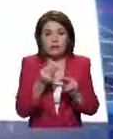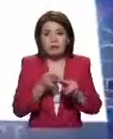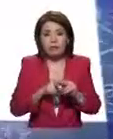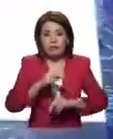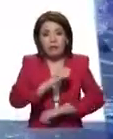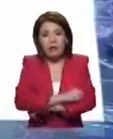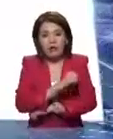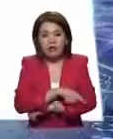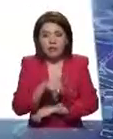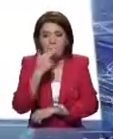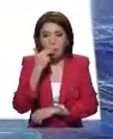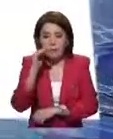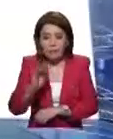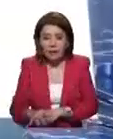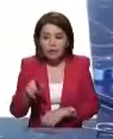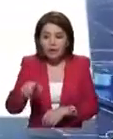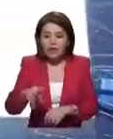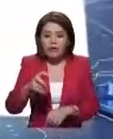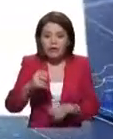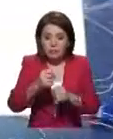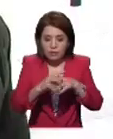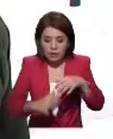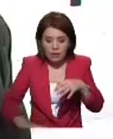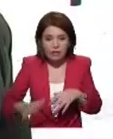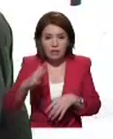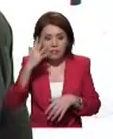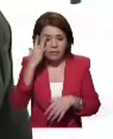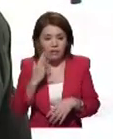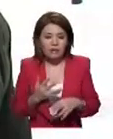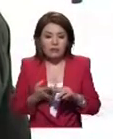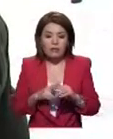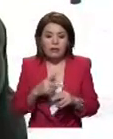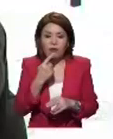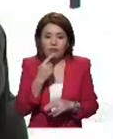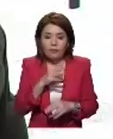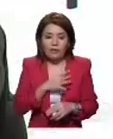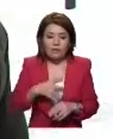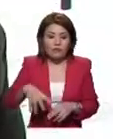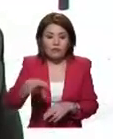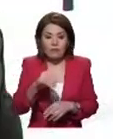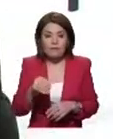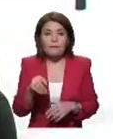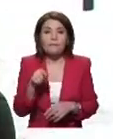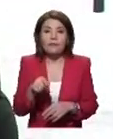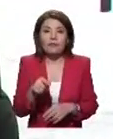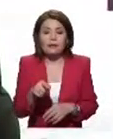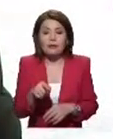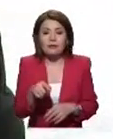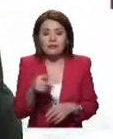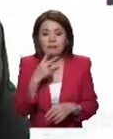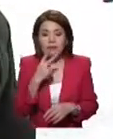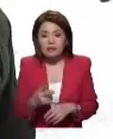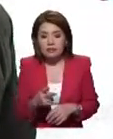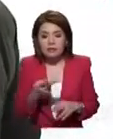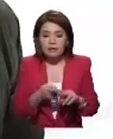балконом маленький мальчик, под головой лужа крови с мозгами. Когда вышел, все это угол, вот сейчас вот справа стоим, посмотрите, то урна